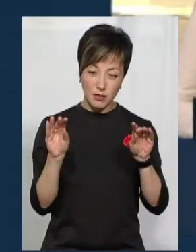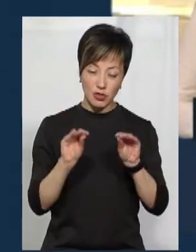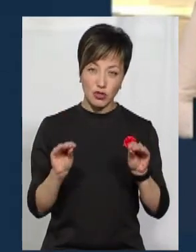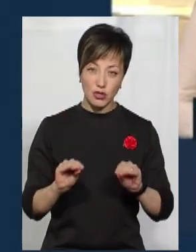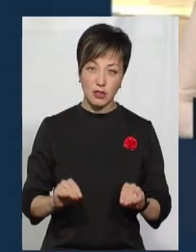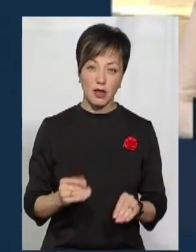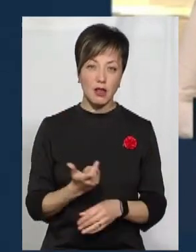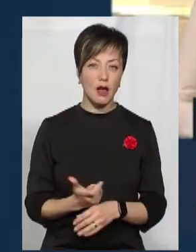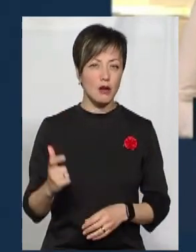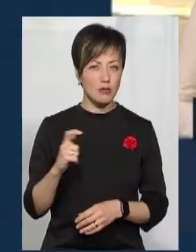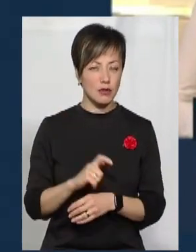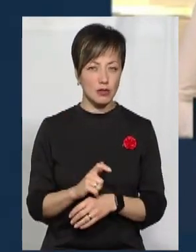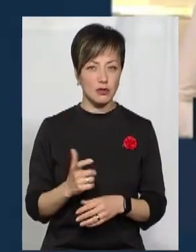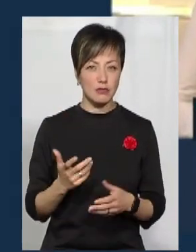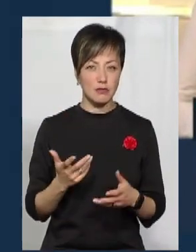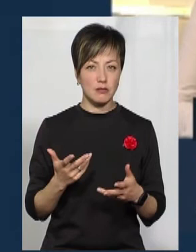найбільш яскраво